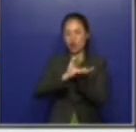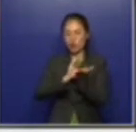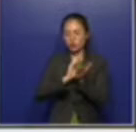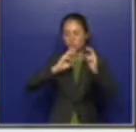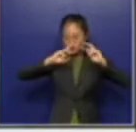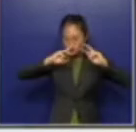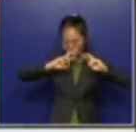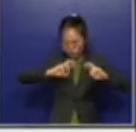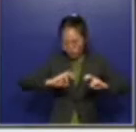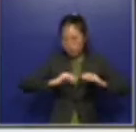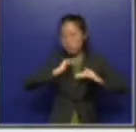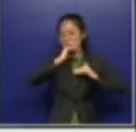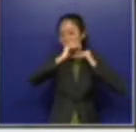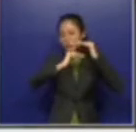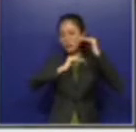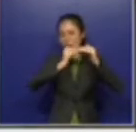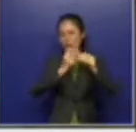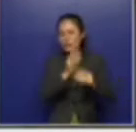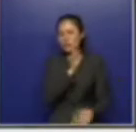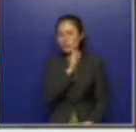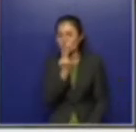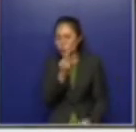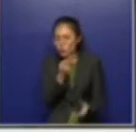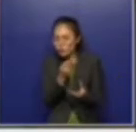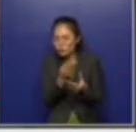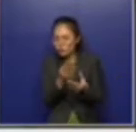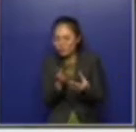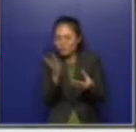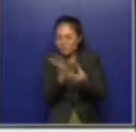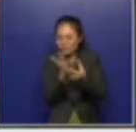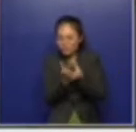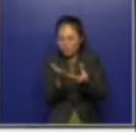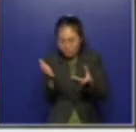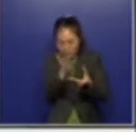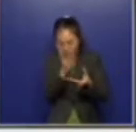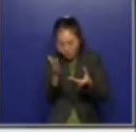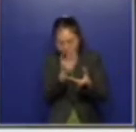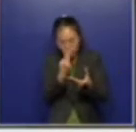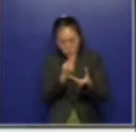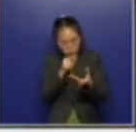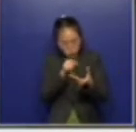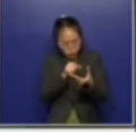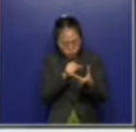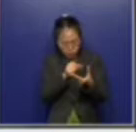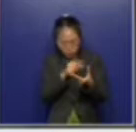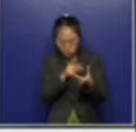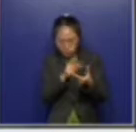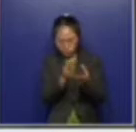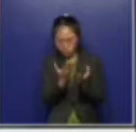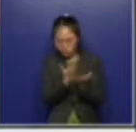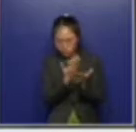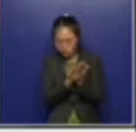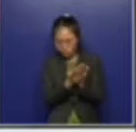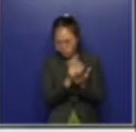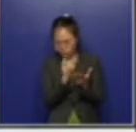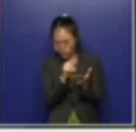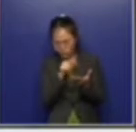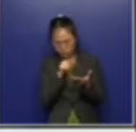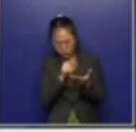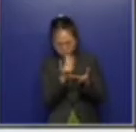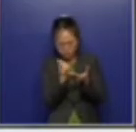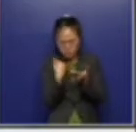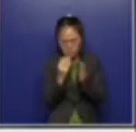เนี่ยถ้าเกิดท่านประธานดูในเล่มเนี่ยนะจะเห็นได้ว่ามีความผิดปกติบ้างเดี๋ยวท่านก็ชี้แจงแล้วกันเท่าที่ผมกล่าวเนี่ยน